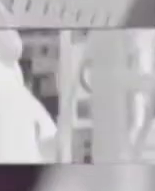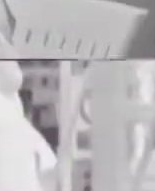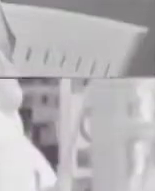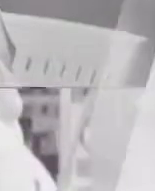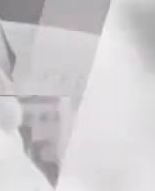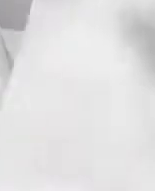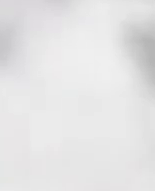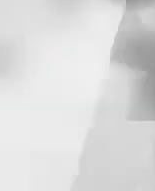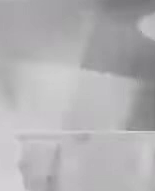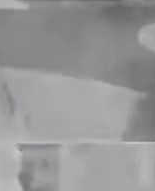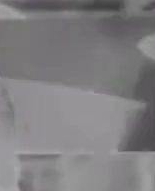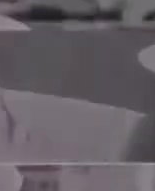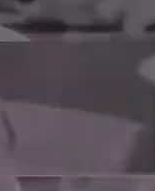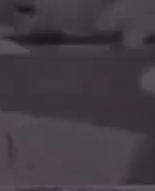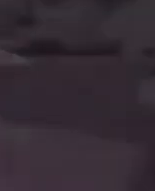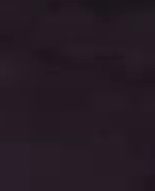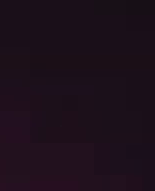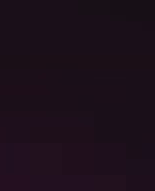ชีวิตที่ดี